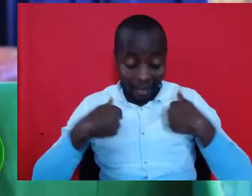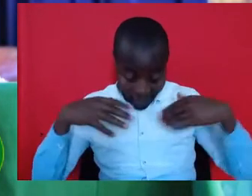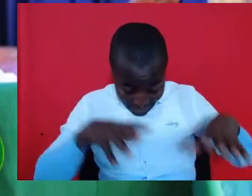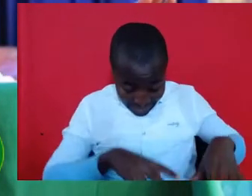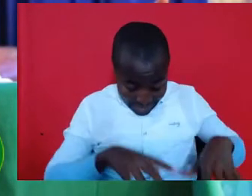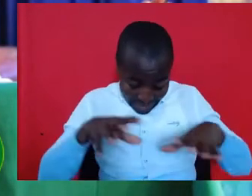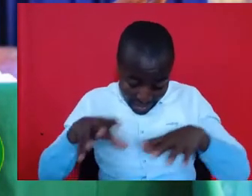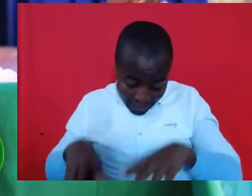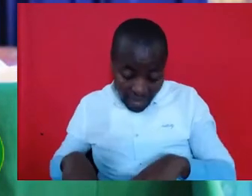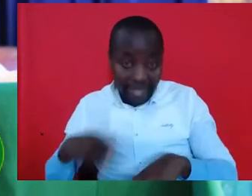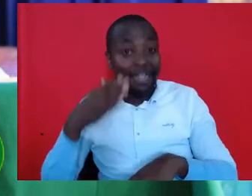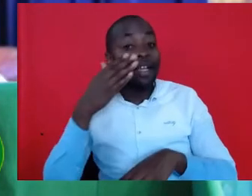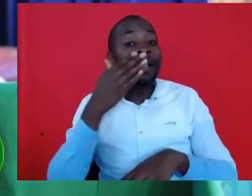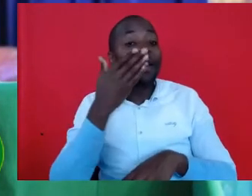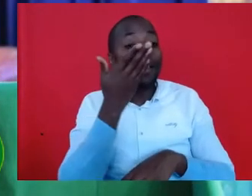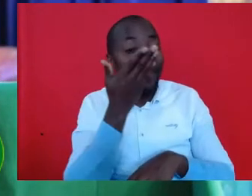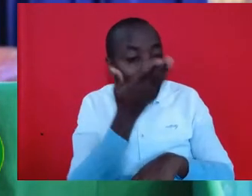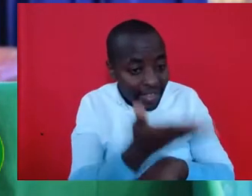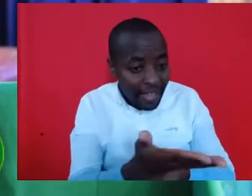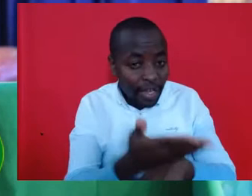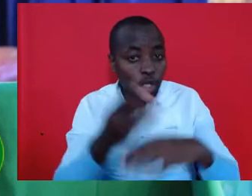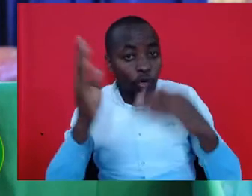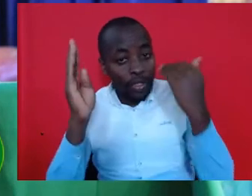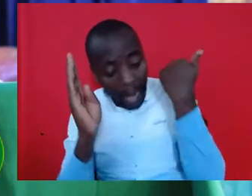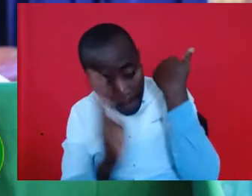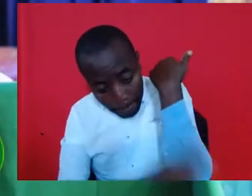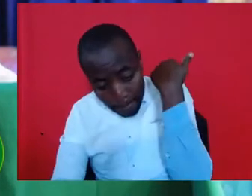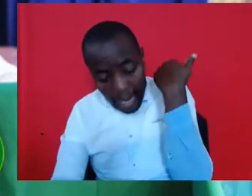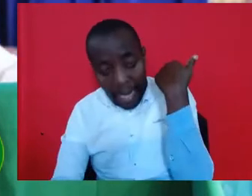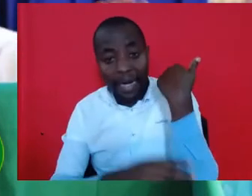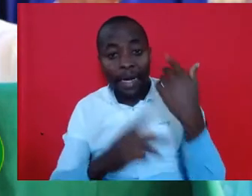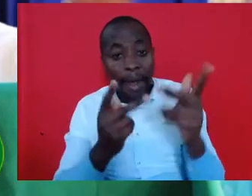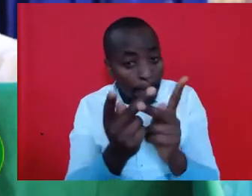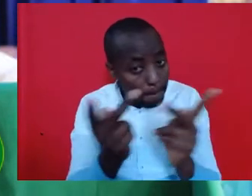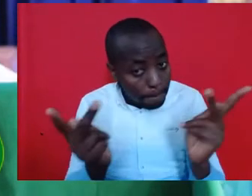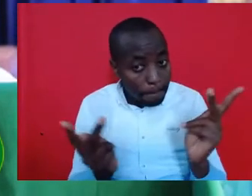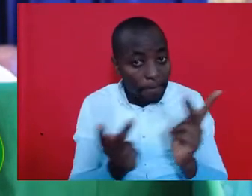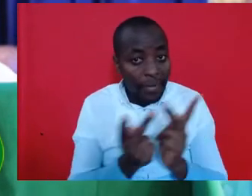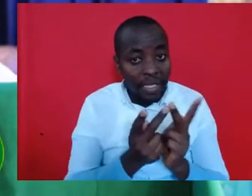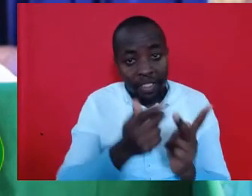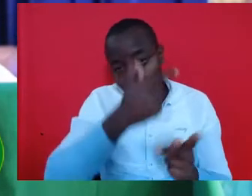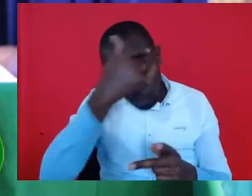Na kule kulikuwa kubaya sana, kwa maana katika zile topi